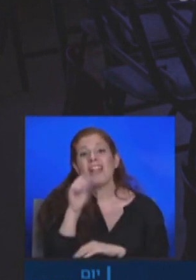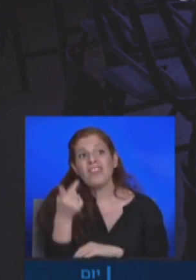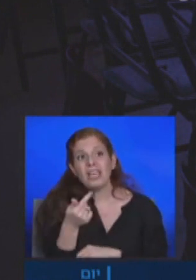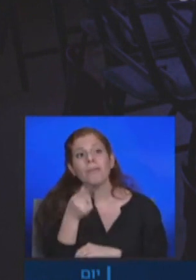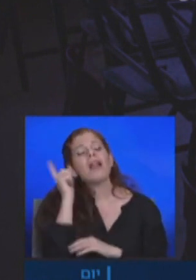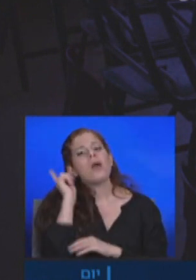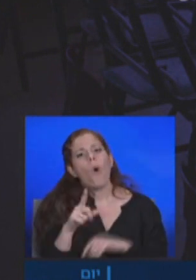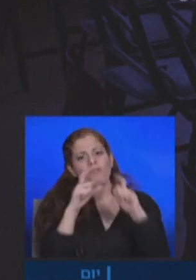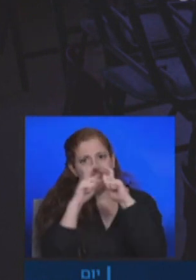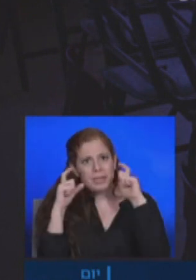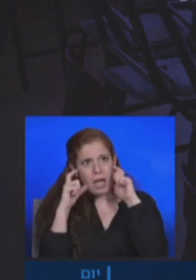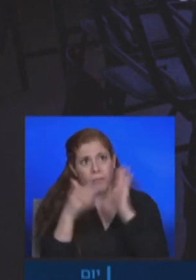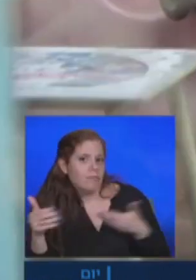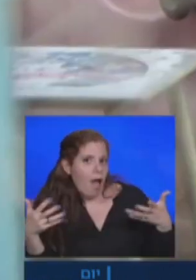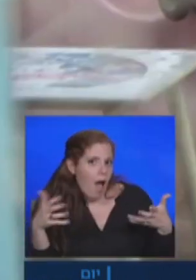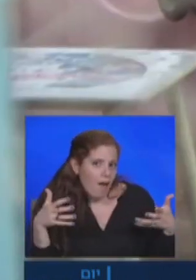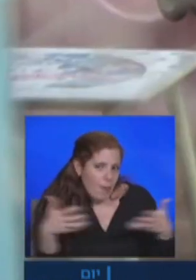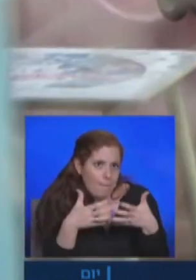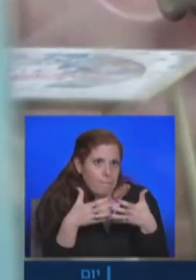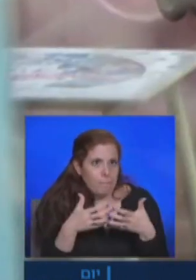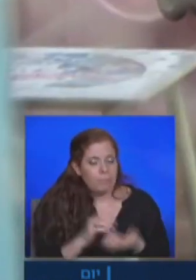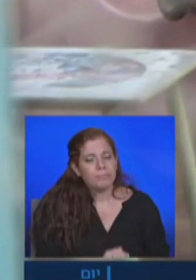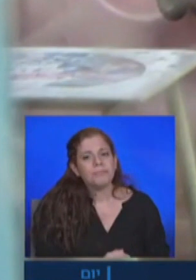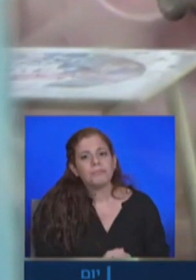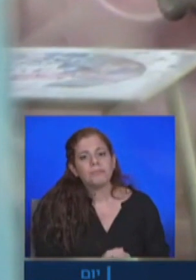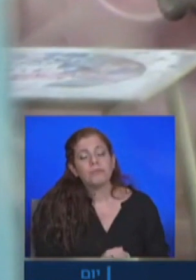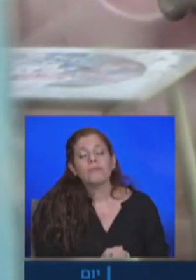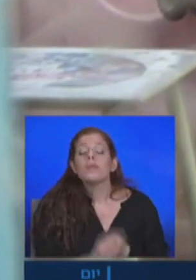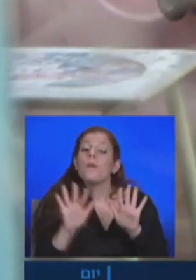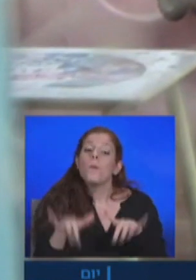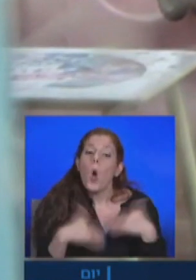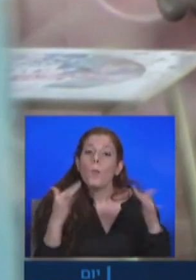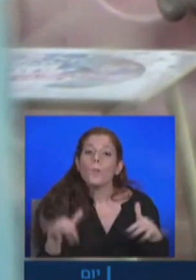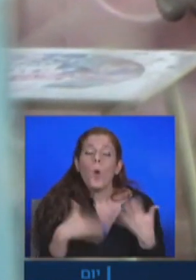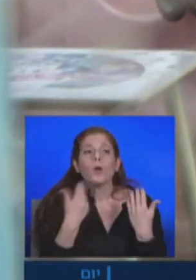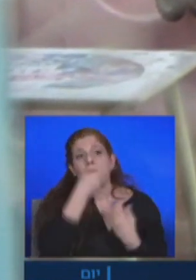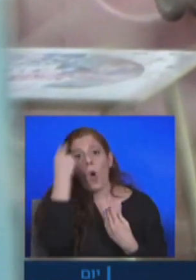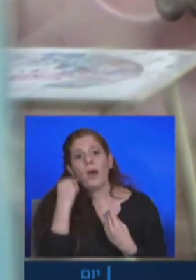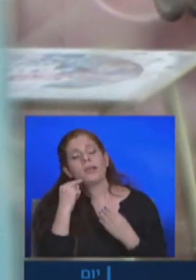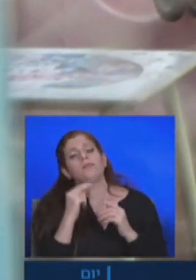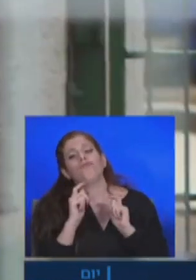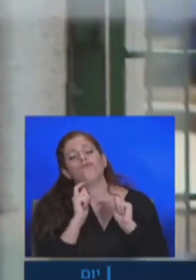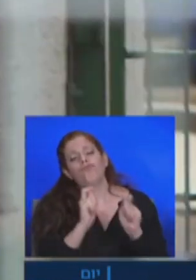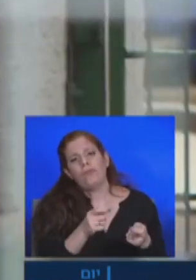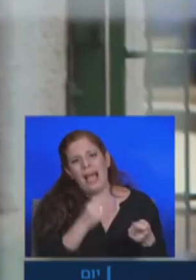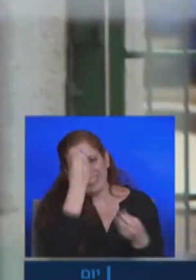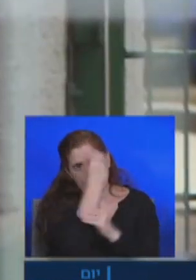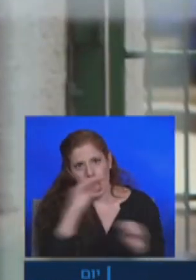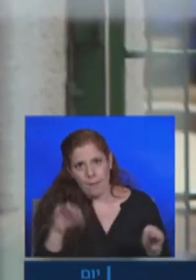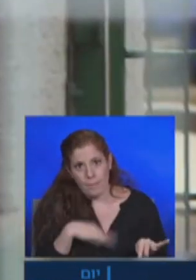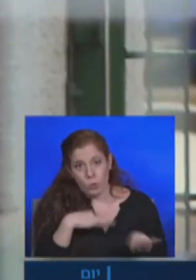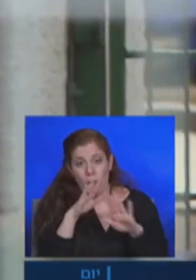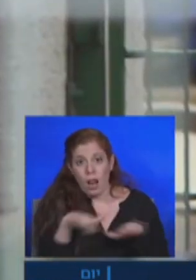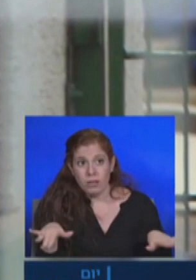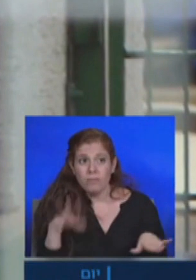הספר, אך לא במהלך השיעור. בכל בוקר ימסרו ההורים הצהרת חום של ילדיהם. אבל יש הורים שהמתווה